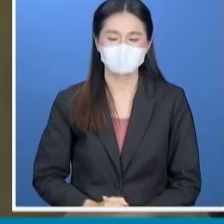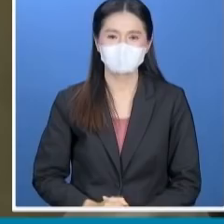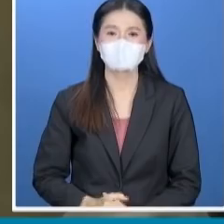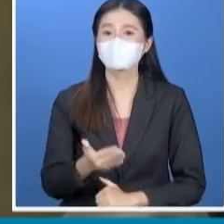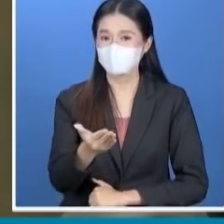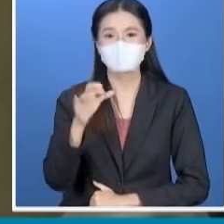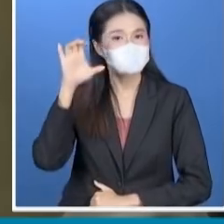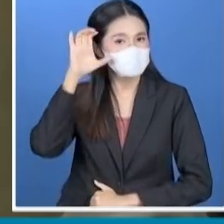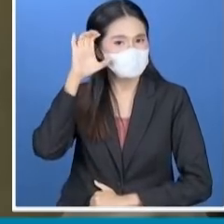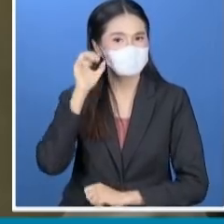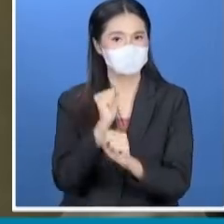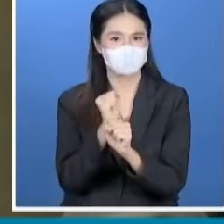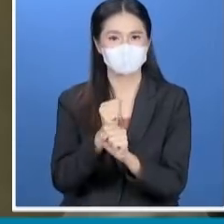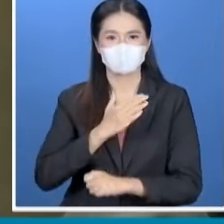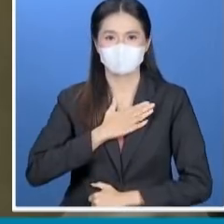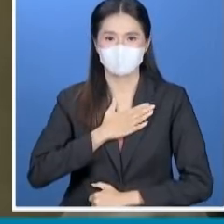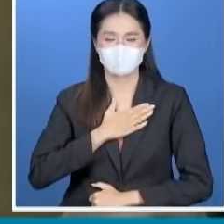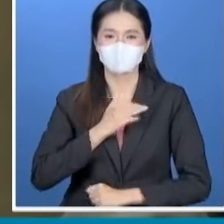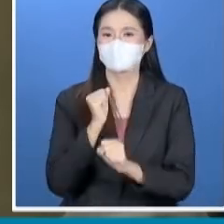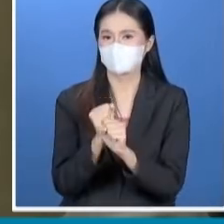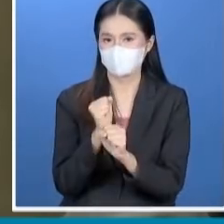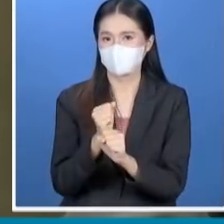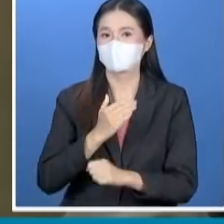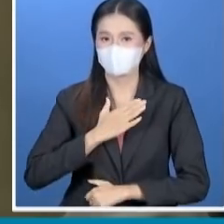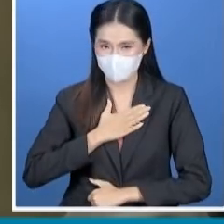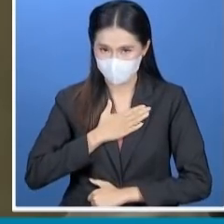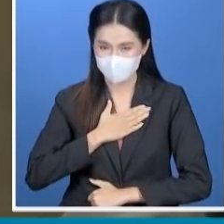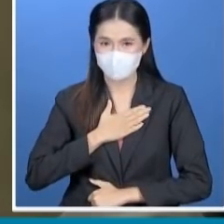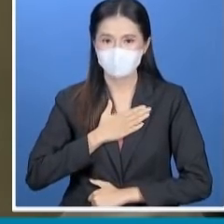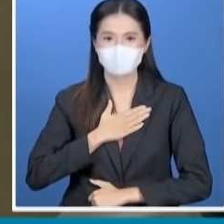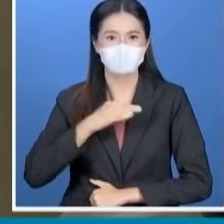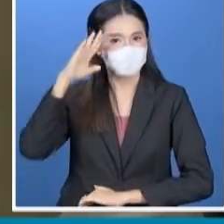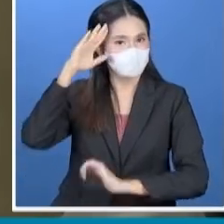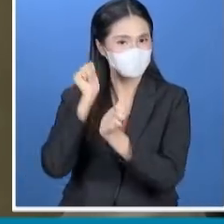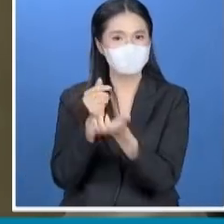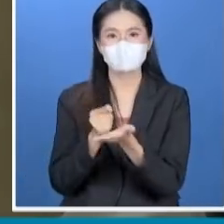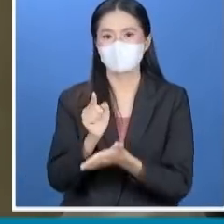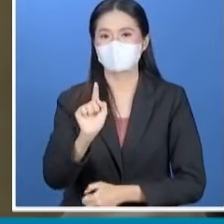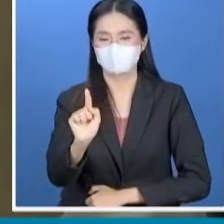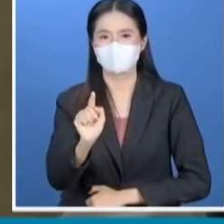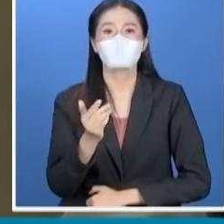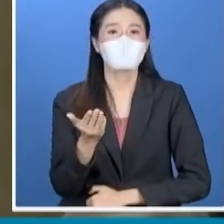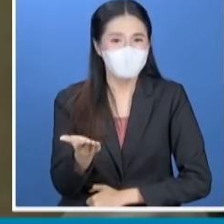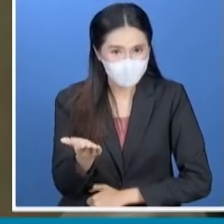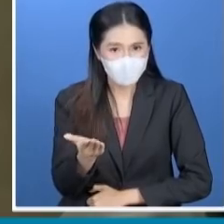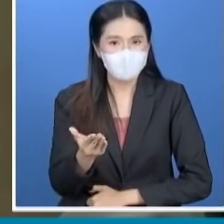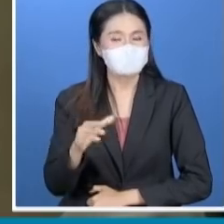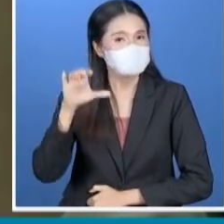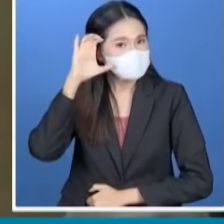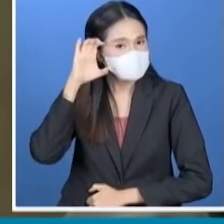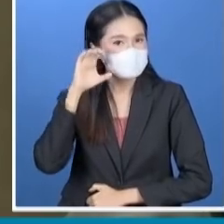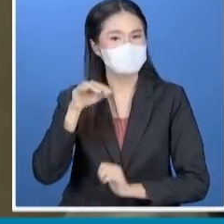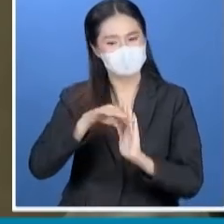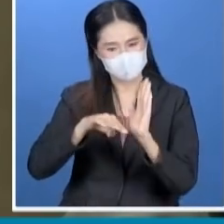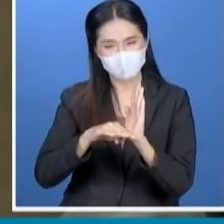และขอให้เชื่อมั่นนะครับในคณะทำงานของตำรวจภูธรภาคหนึ่งขอให้เชื่อมั่นในกระบวนการยุติธรรม